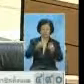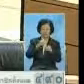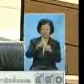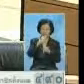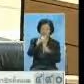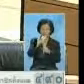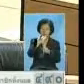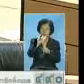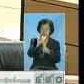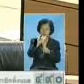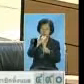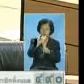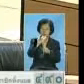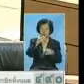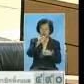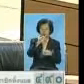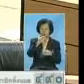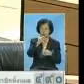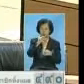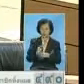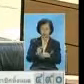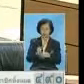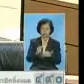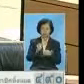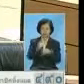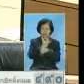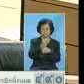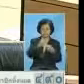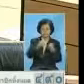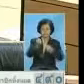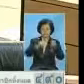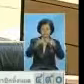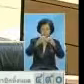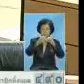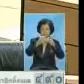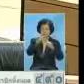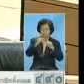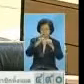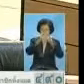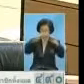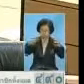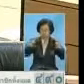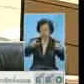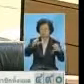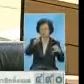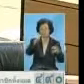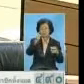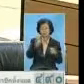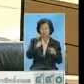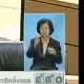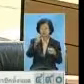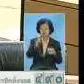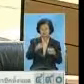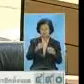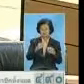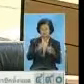ขยายตัว 20% ฮะเมื่อธุรกิจรถยนต์ในยุโรปเนี่ยขยายตัวอเมริกาด้วยนะครับขยายตัวไป 20% เนี่ยไอ้